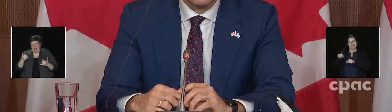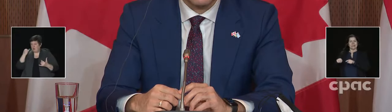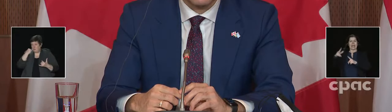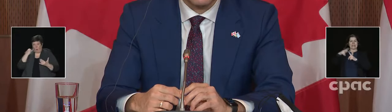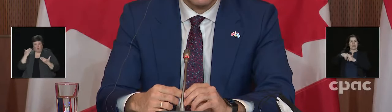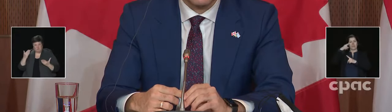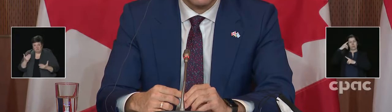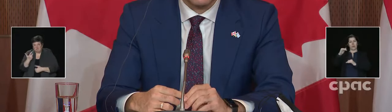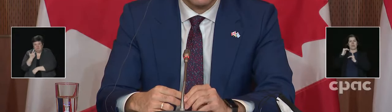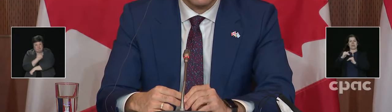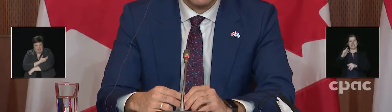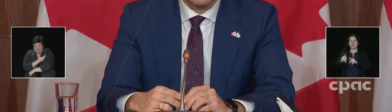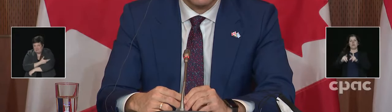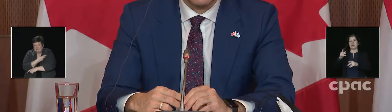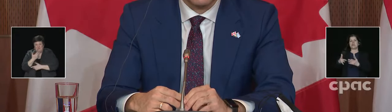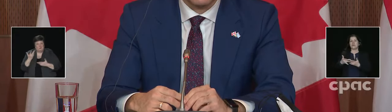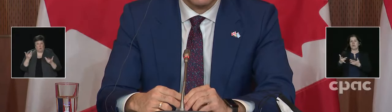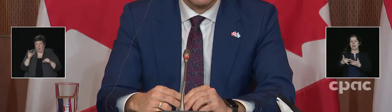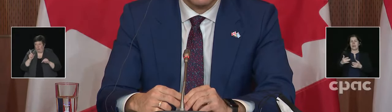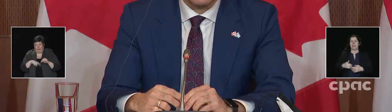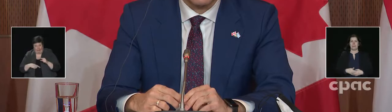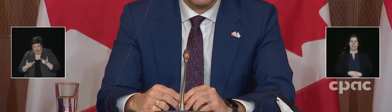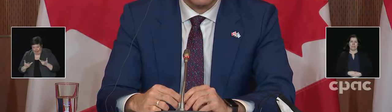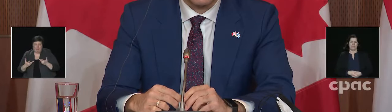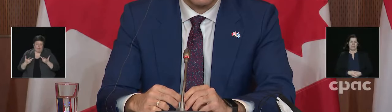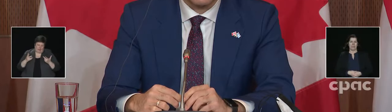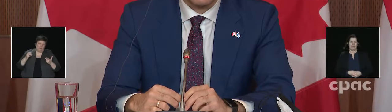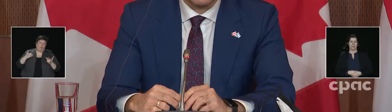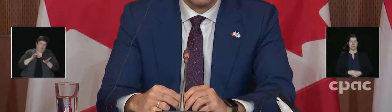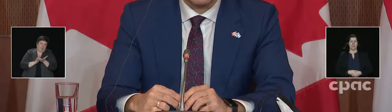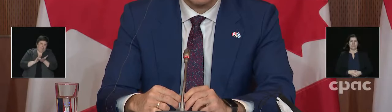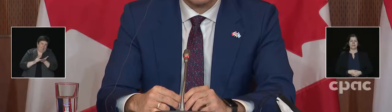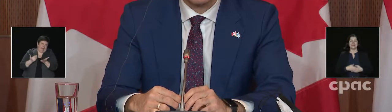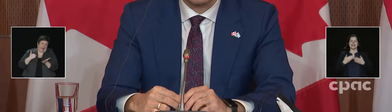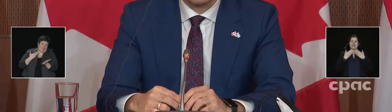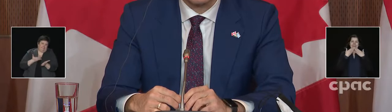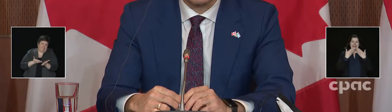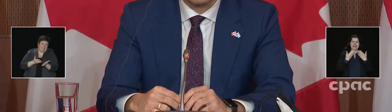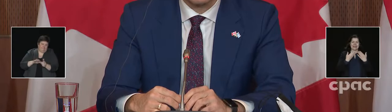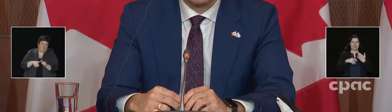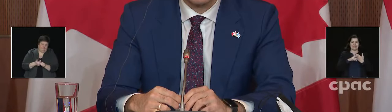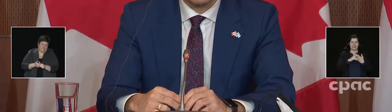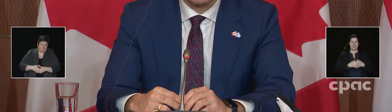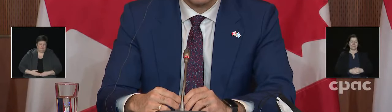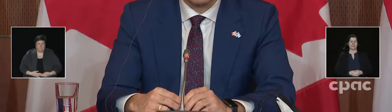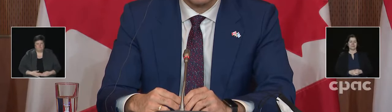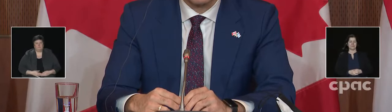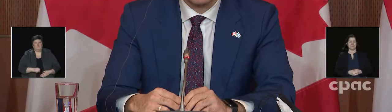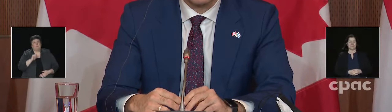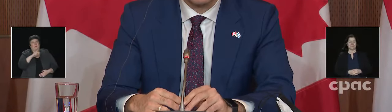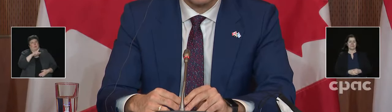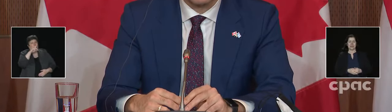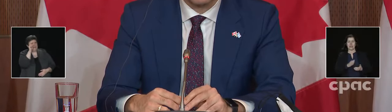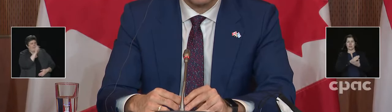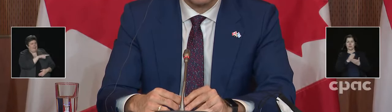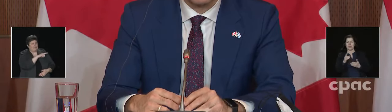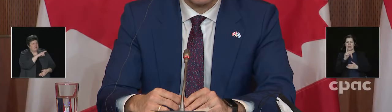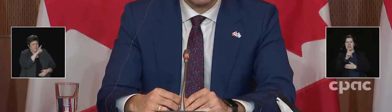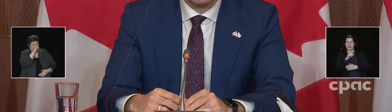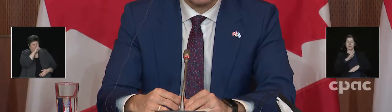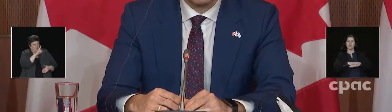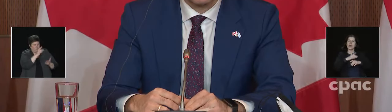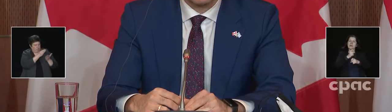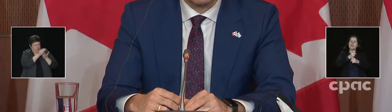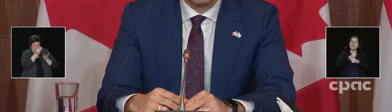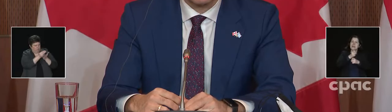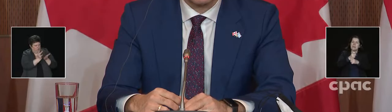D'accord, merci beaucoup. Et par rapport à l'approvisionnement, jusqu'à quel point est-ce que ça influence la façon